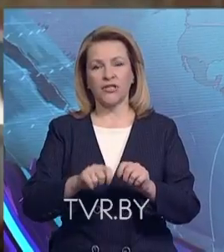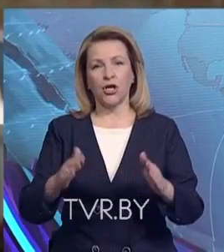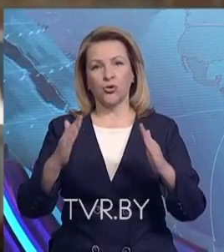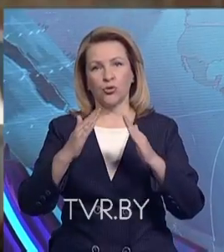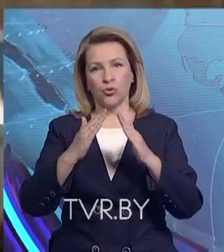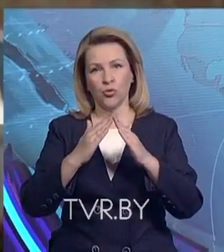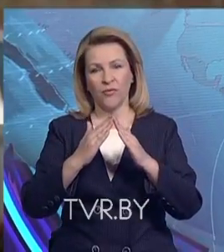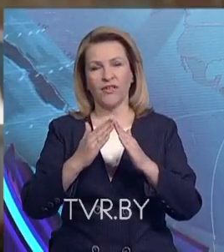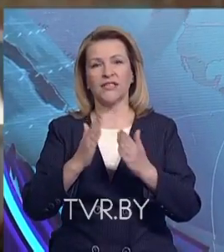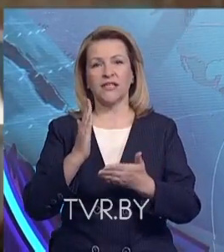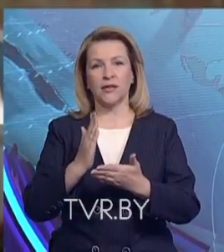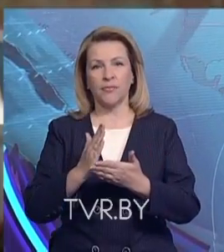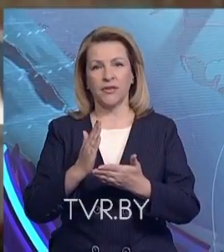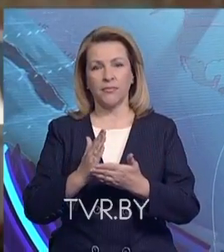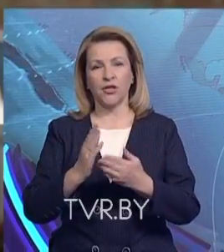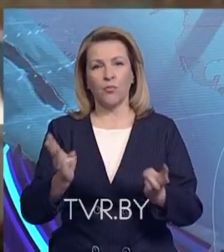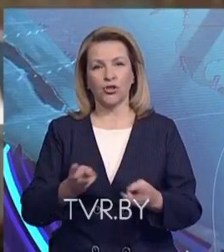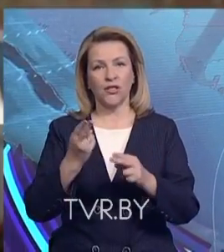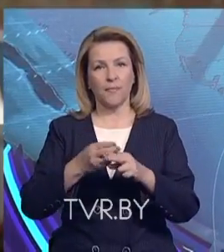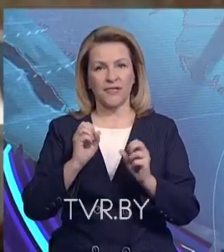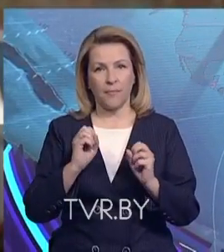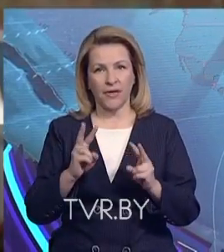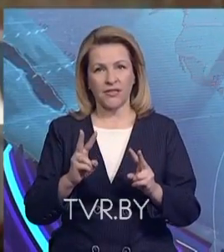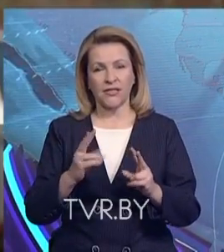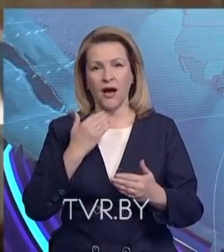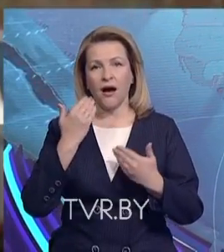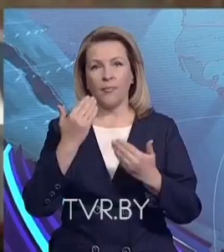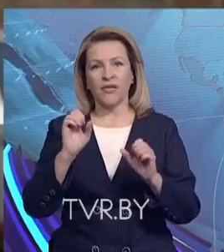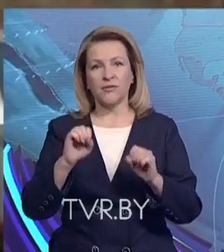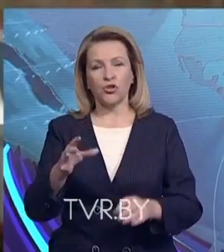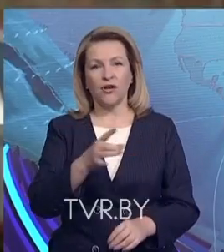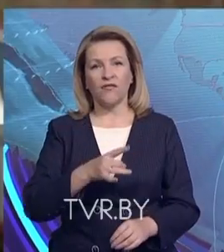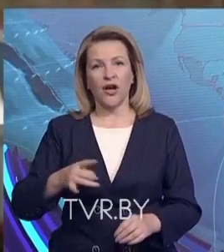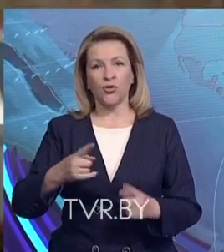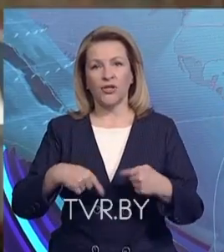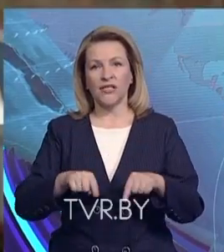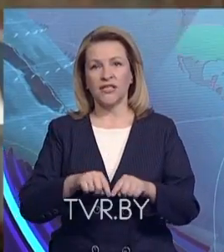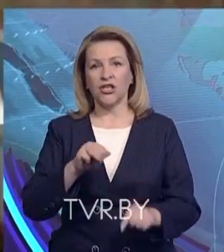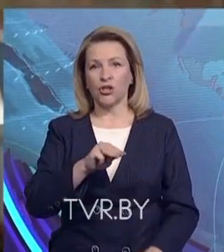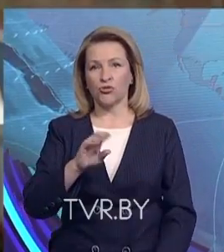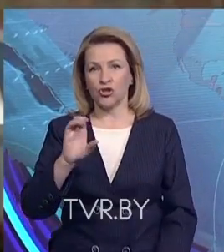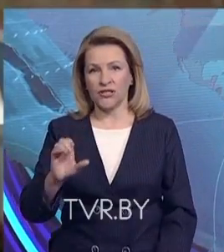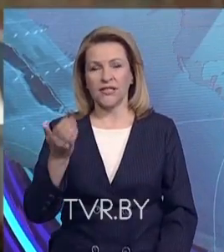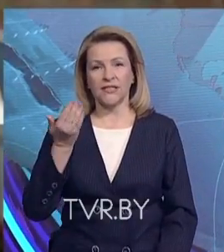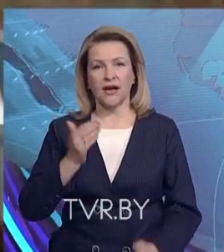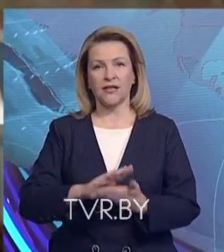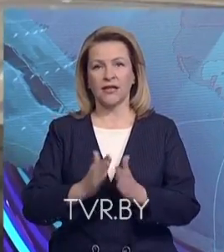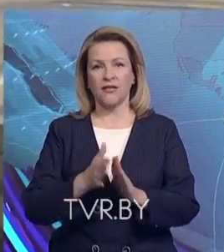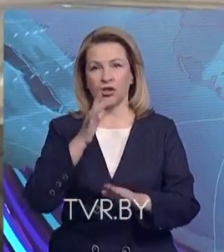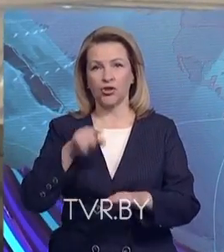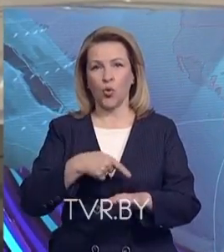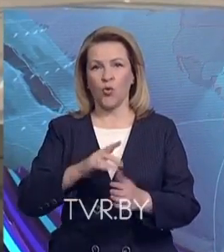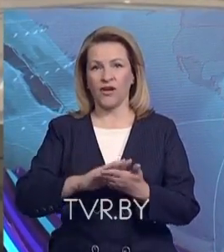домовладение на предмет пожарной безопасности. Обратиться можно в районное отдел по чрезвычайным ситуациям и заранее договориться о